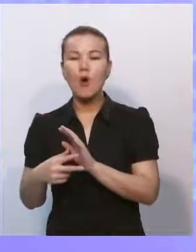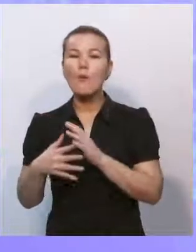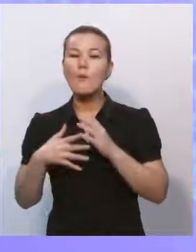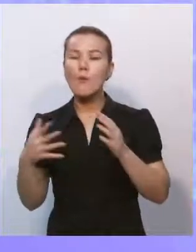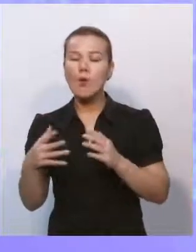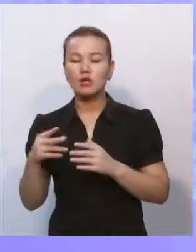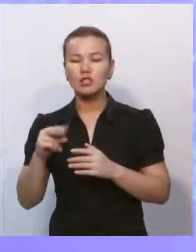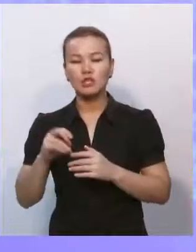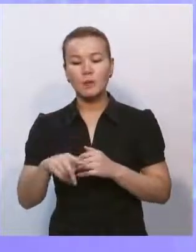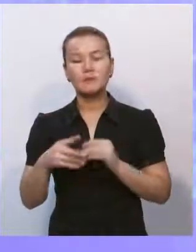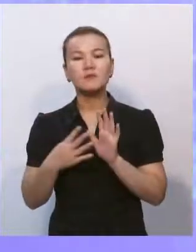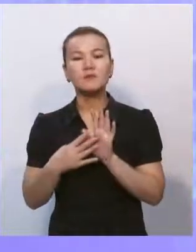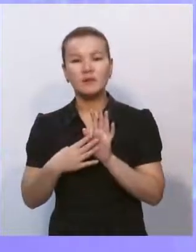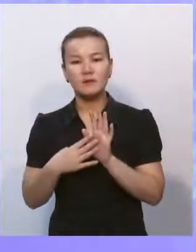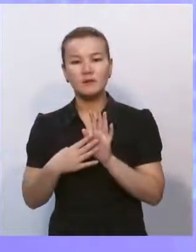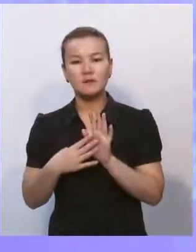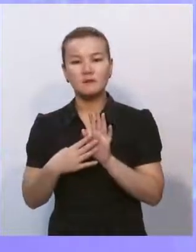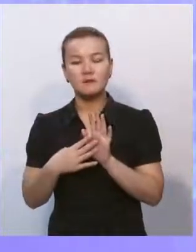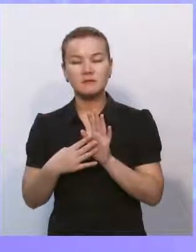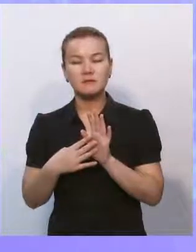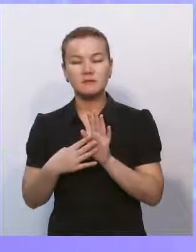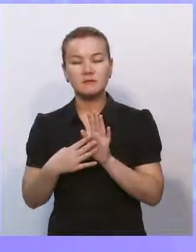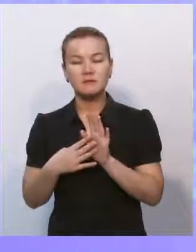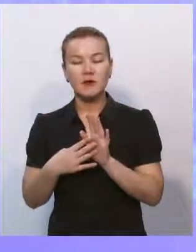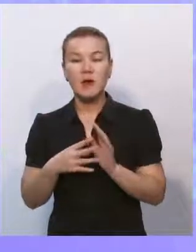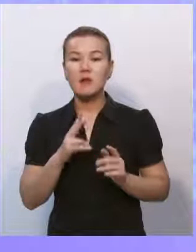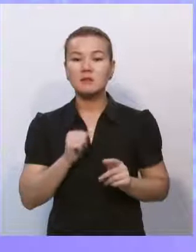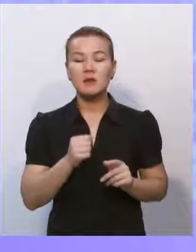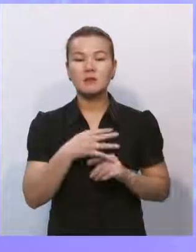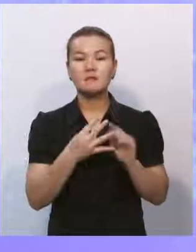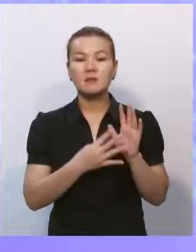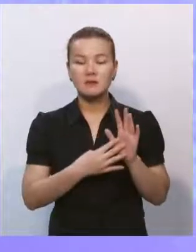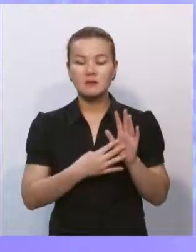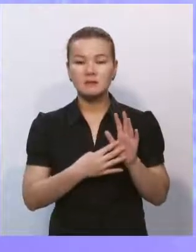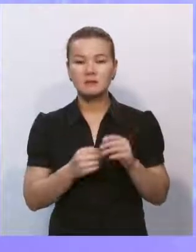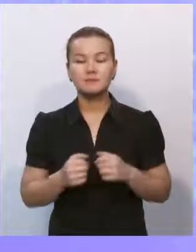чем 9 на 19